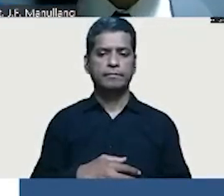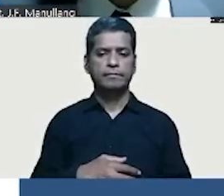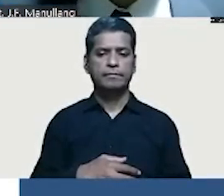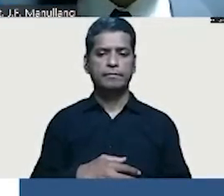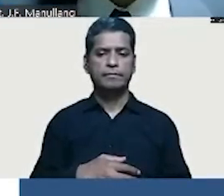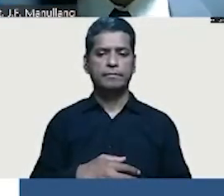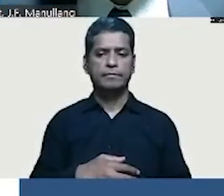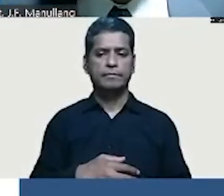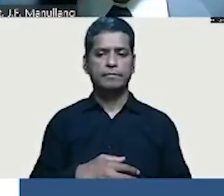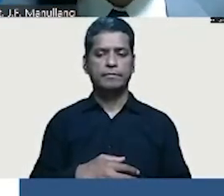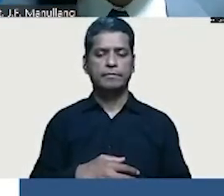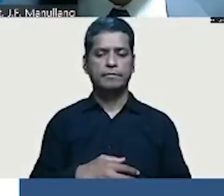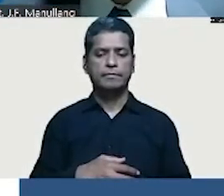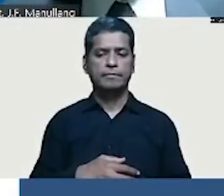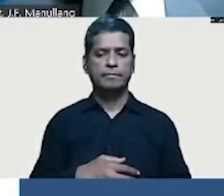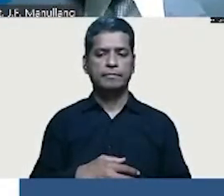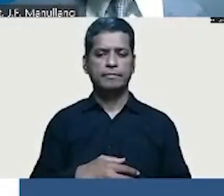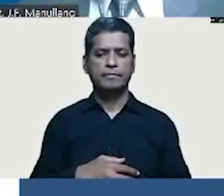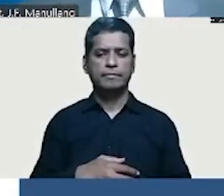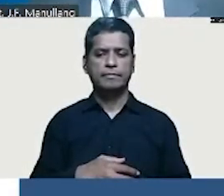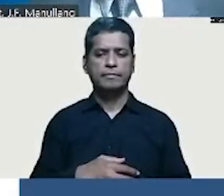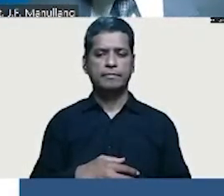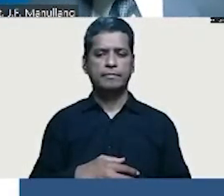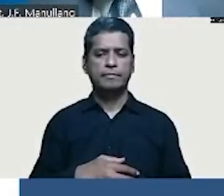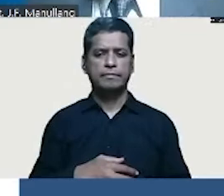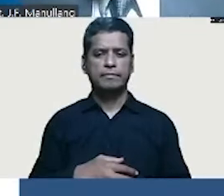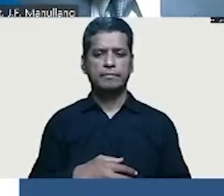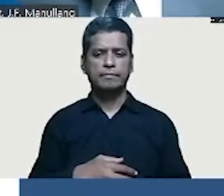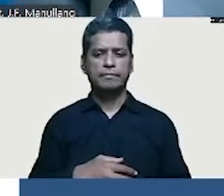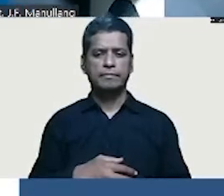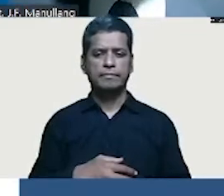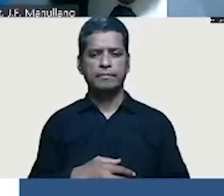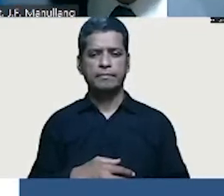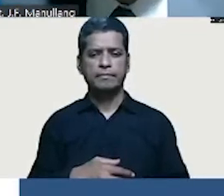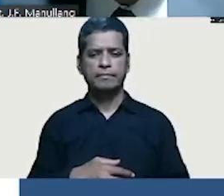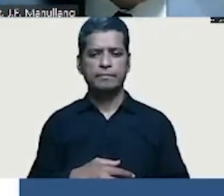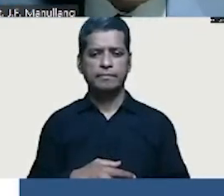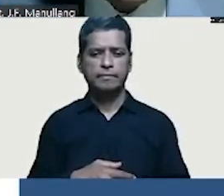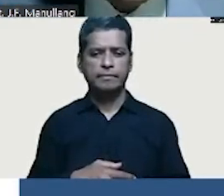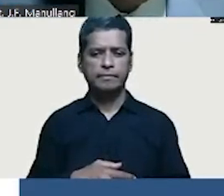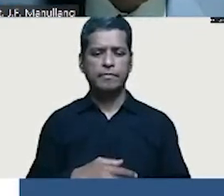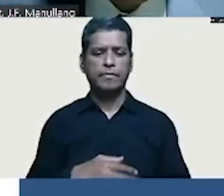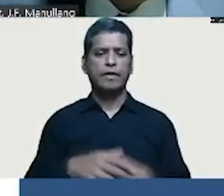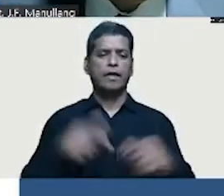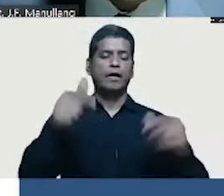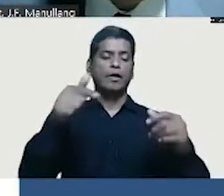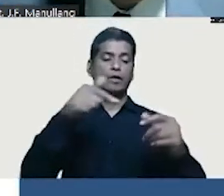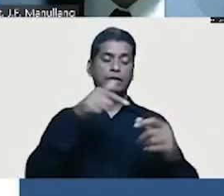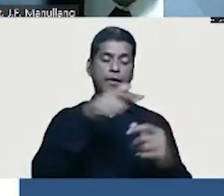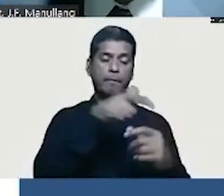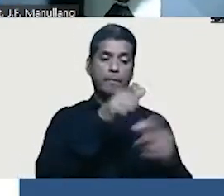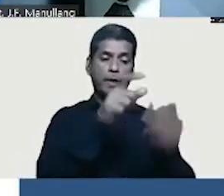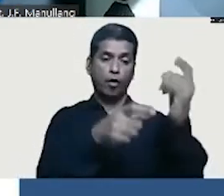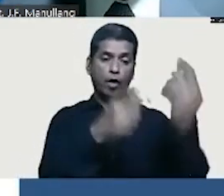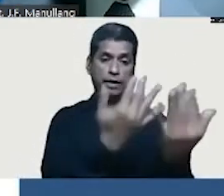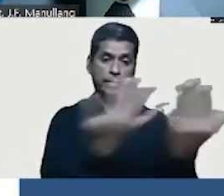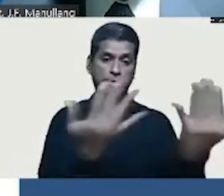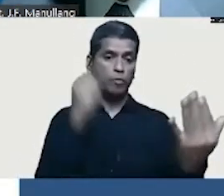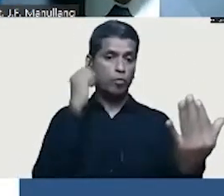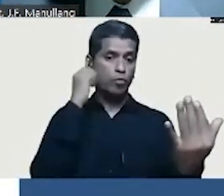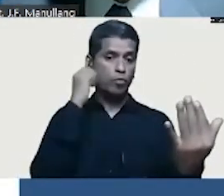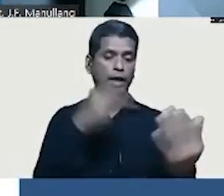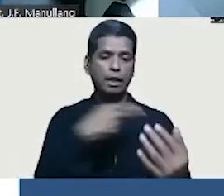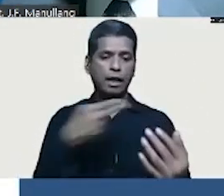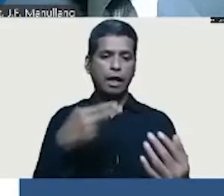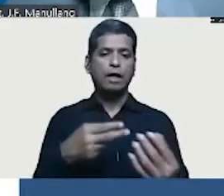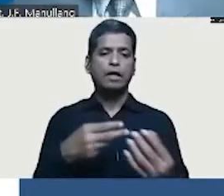bertahan sampai parousia yang menuruti hukum-hukum Allah bagaimana mereka bisa menurut